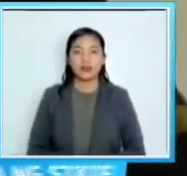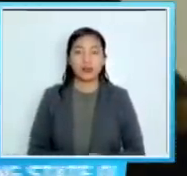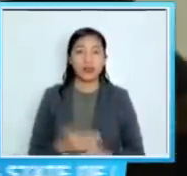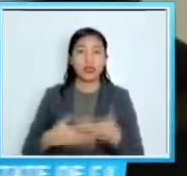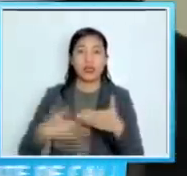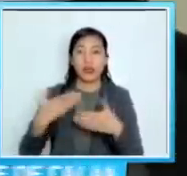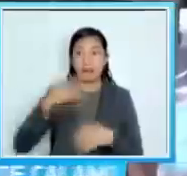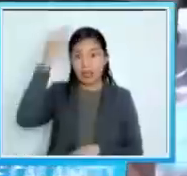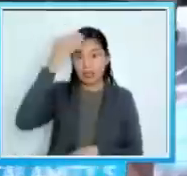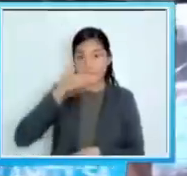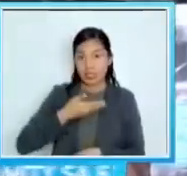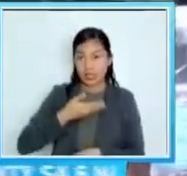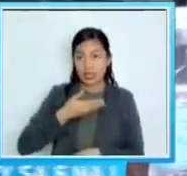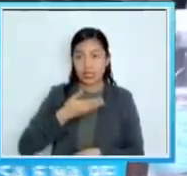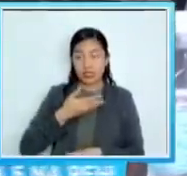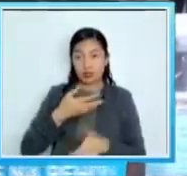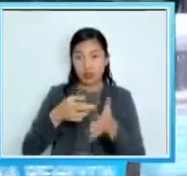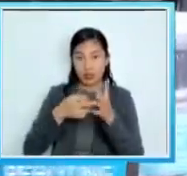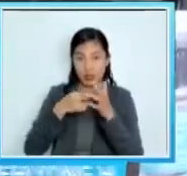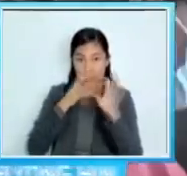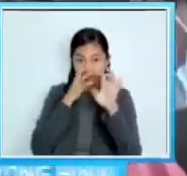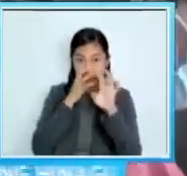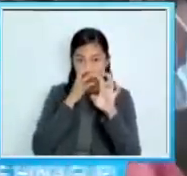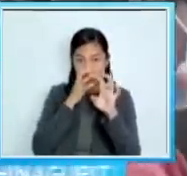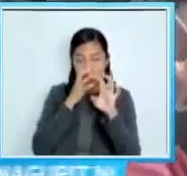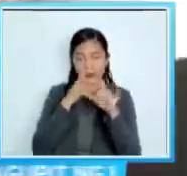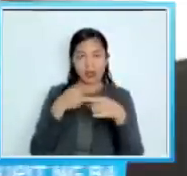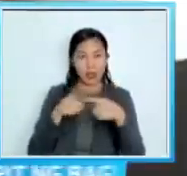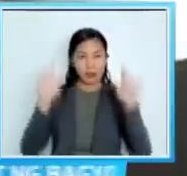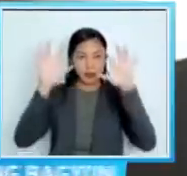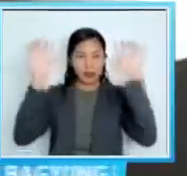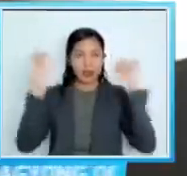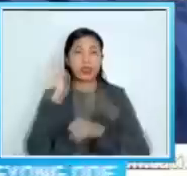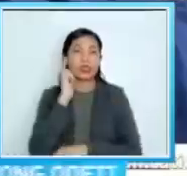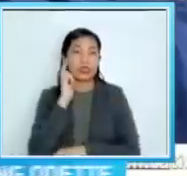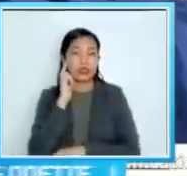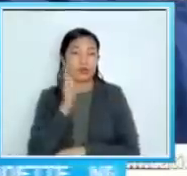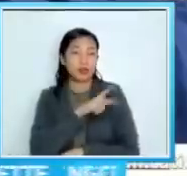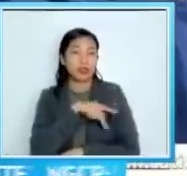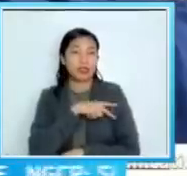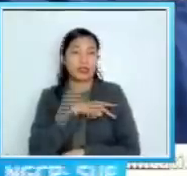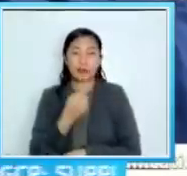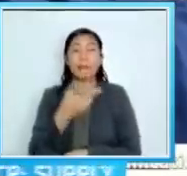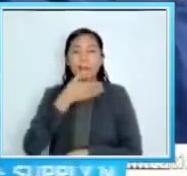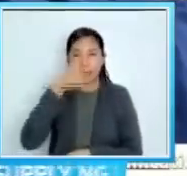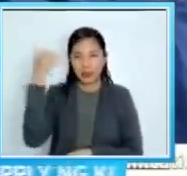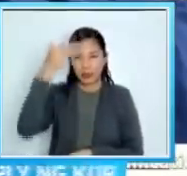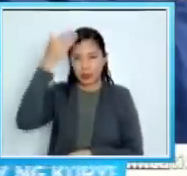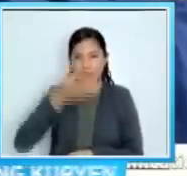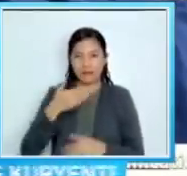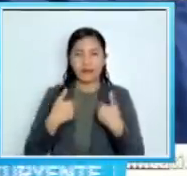shield, kung si Pangulong Duterte raw ang tatanungin, mas maigi pa rin daw na magsuot nito. Kaya yung talagang gusto ni